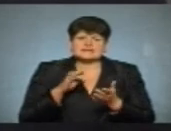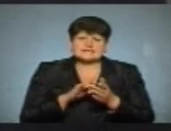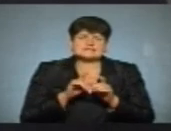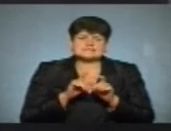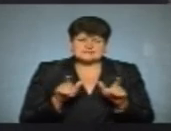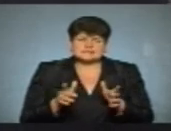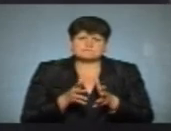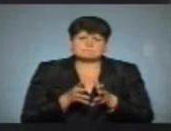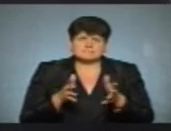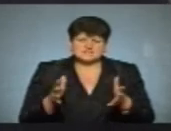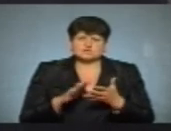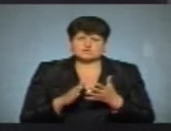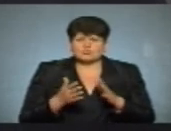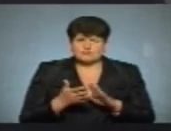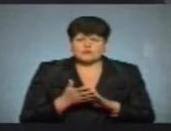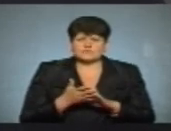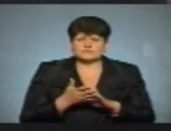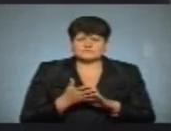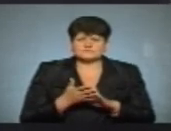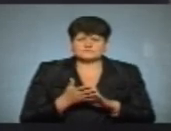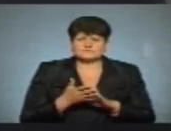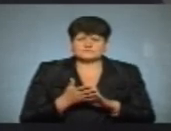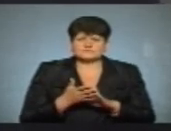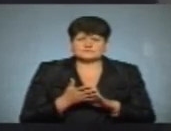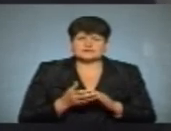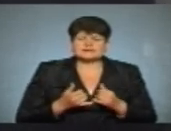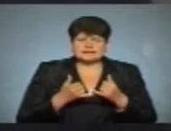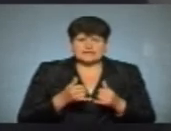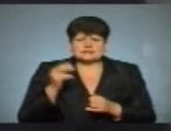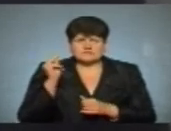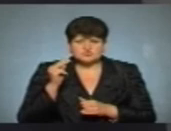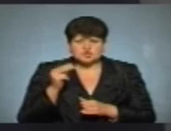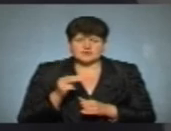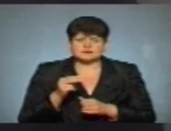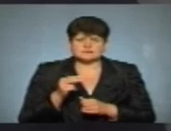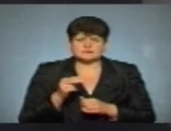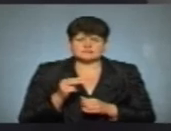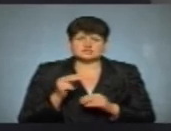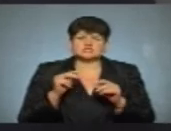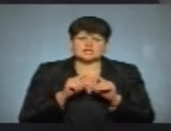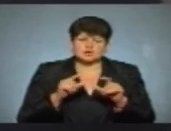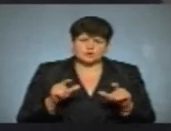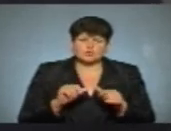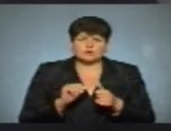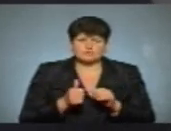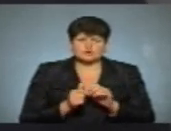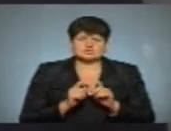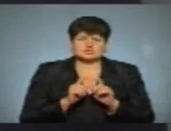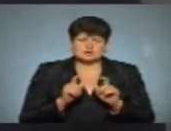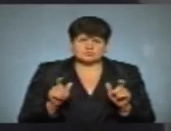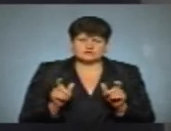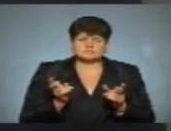ж таки більше умови для навчання. як і шкільного, так і позашкільного